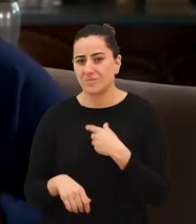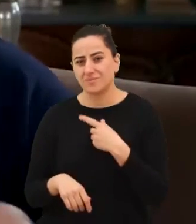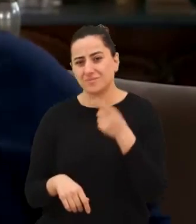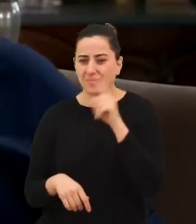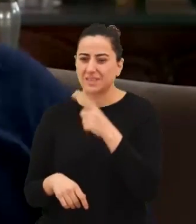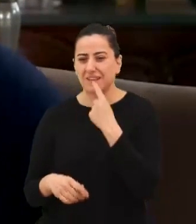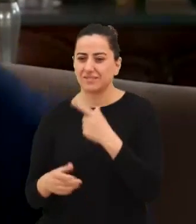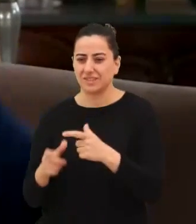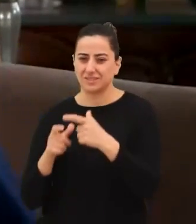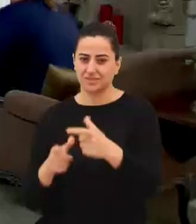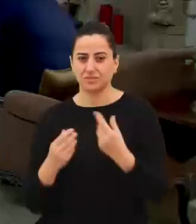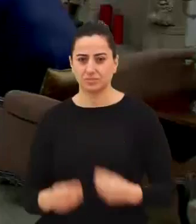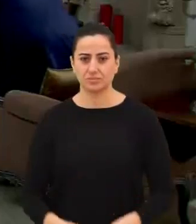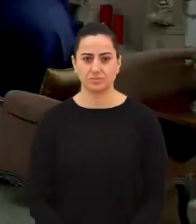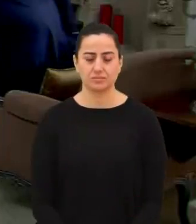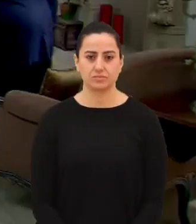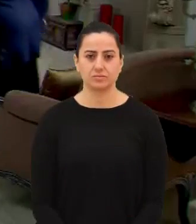Biricik'e biraz daha revani getireyim.